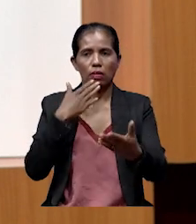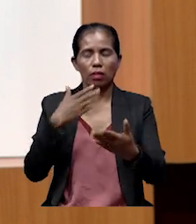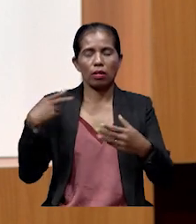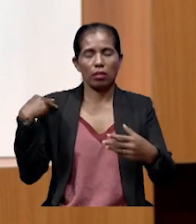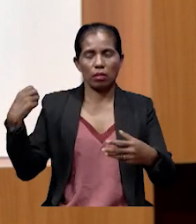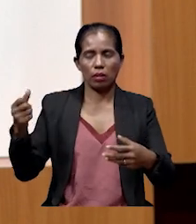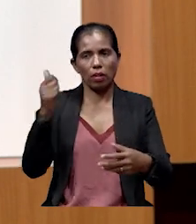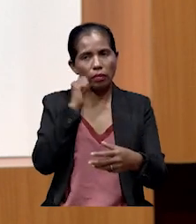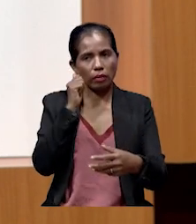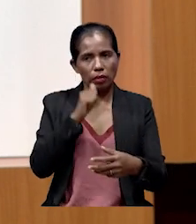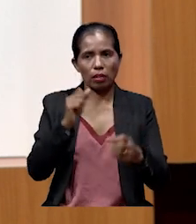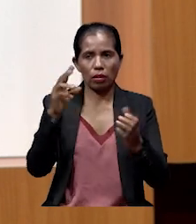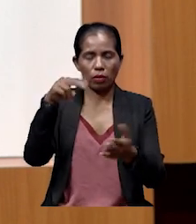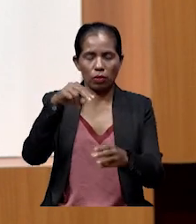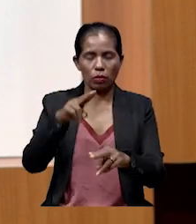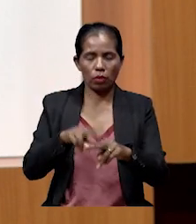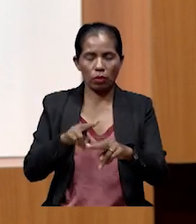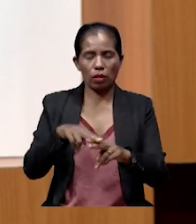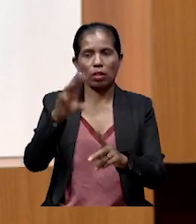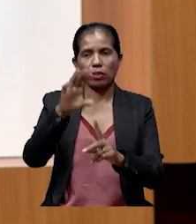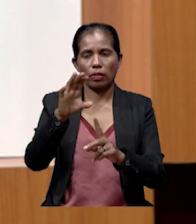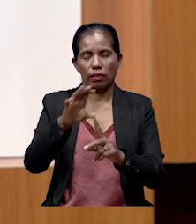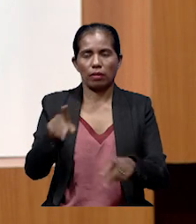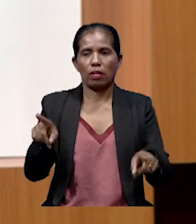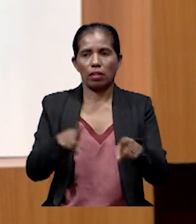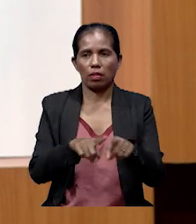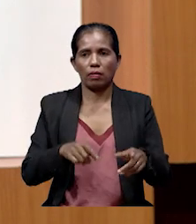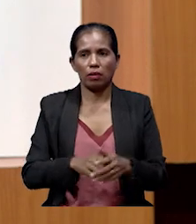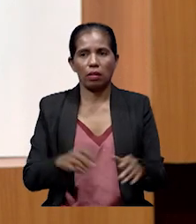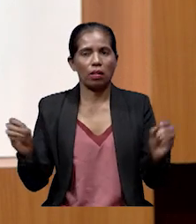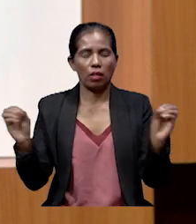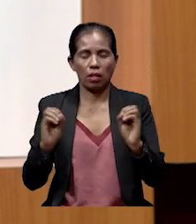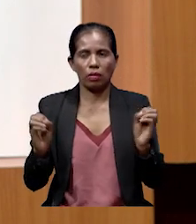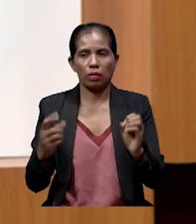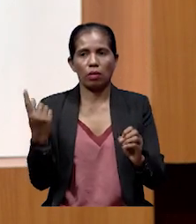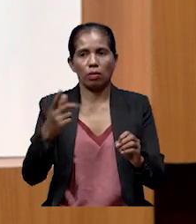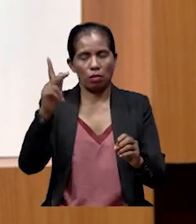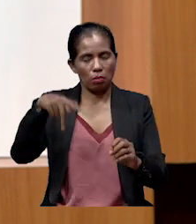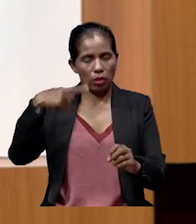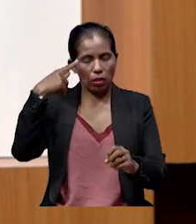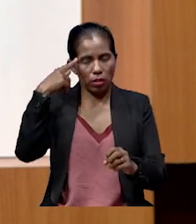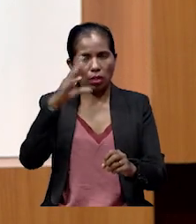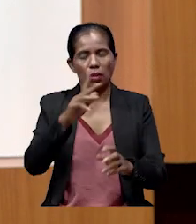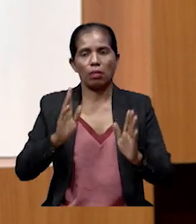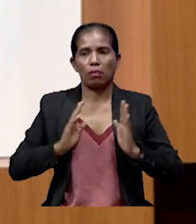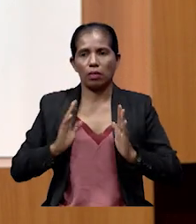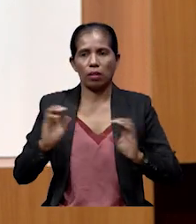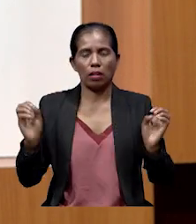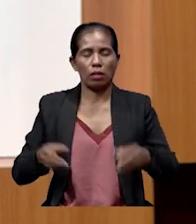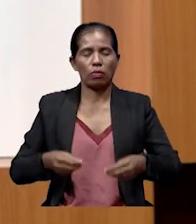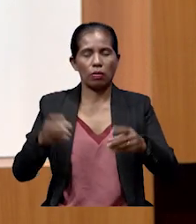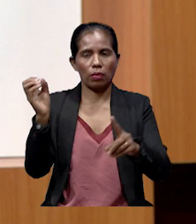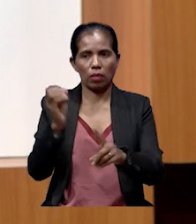feto atu tu reposisau ne be magnesimo ne be dalam rumah dia la osia politika ma bot ser la fo oportunidade